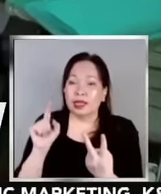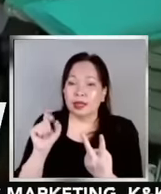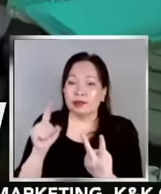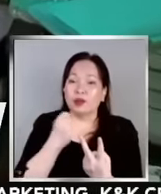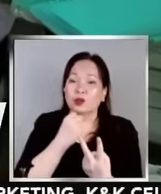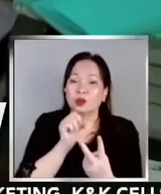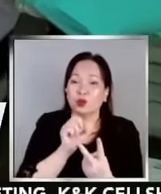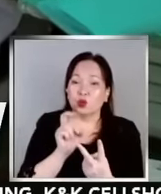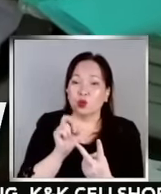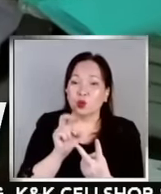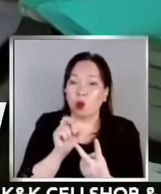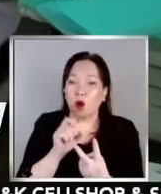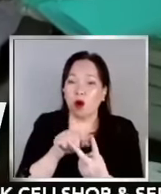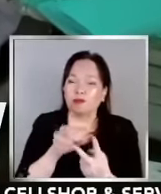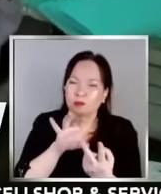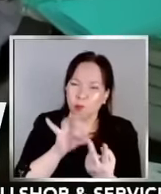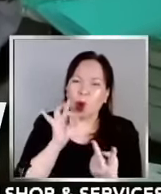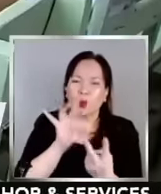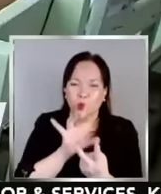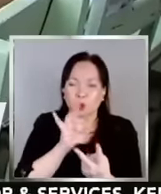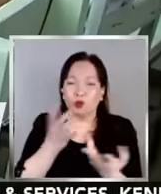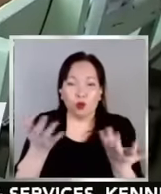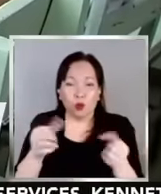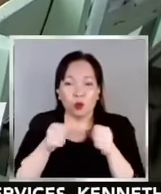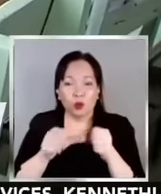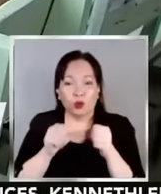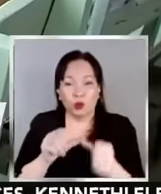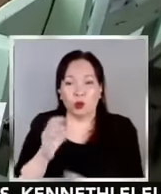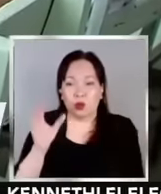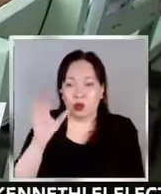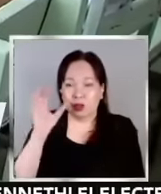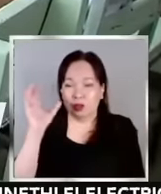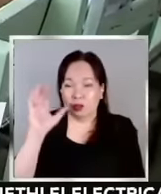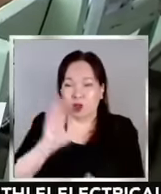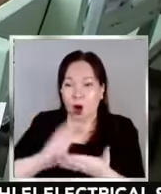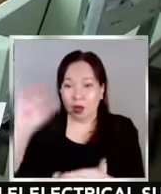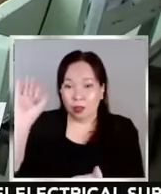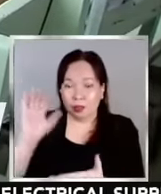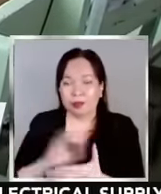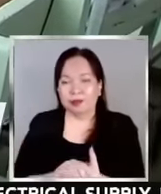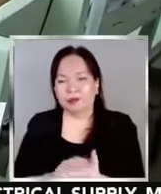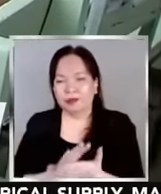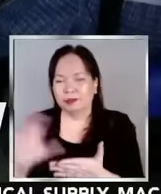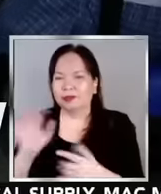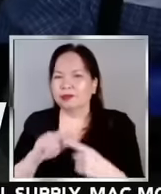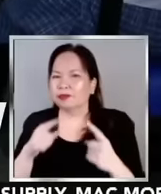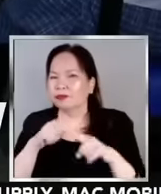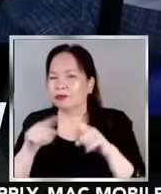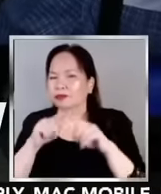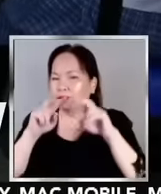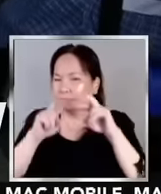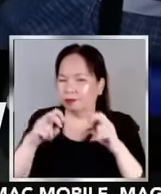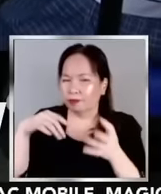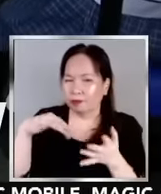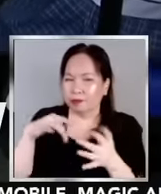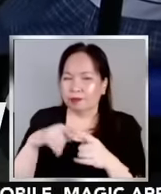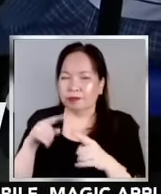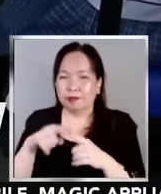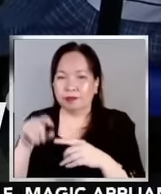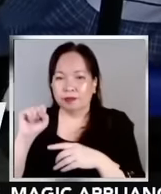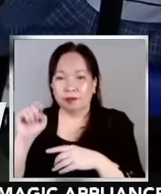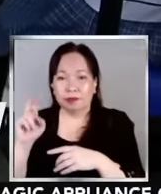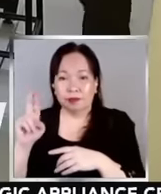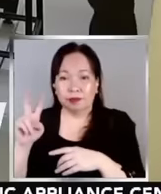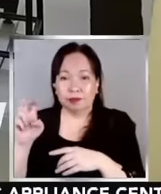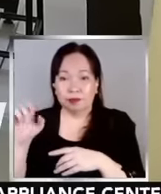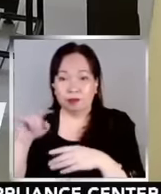kukunin lang ng mga gustong tumuloy sa kolehiyo batay raw kasi sa iba't ibang pag-aaral at resulta ng mga survey hindi any niya nasunod